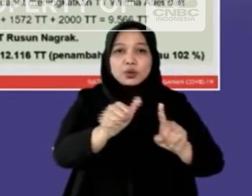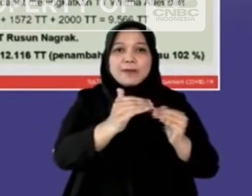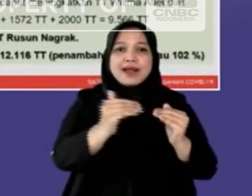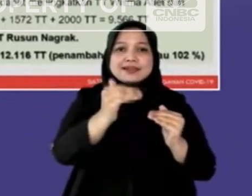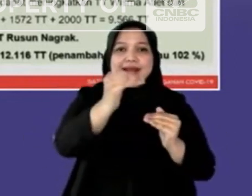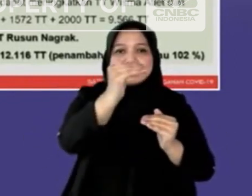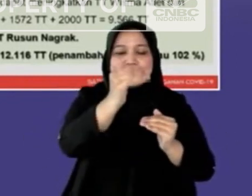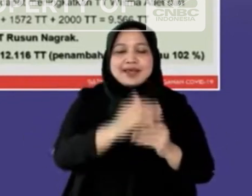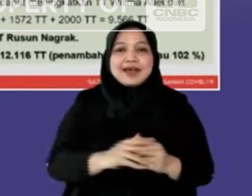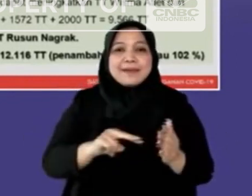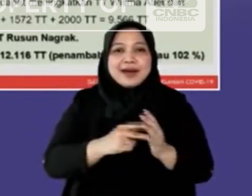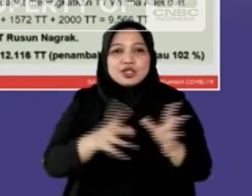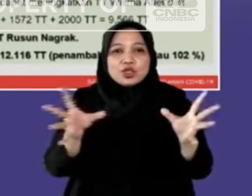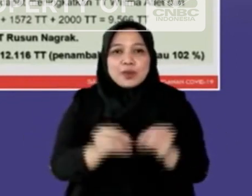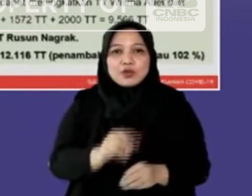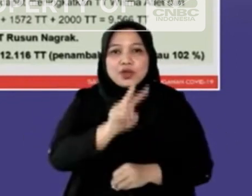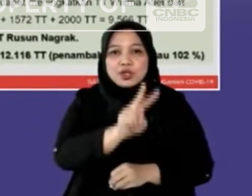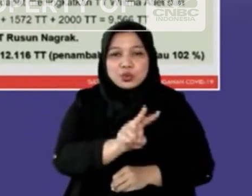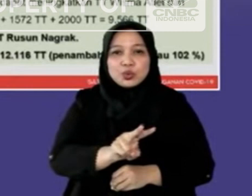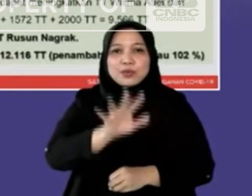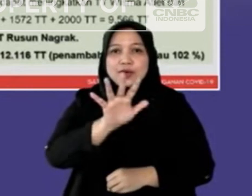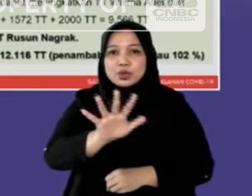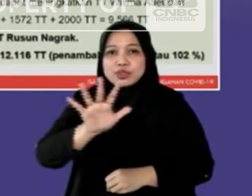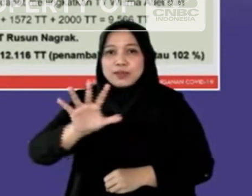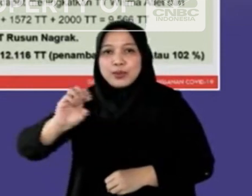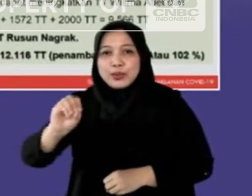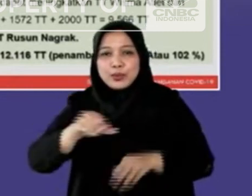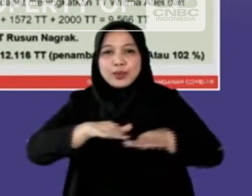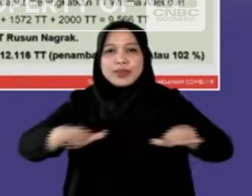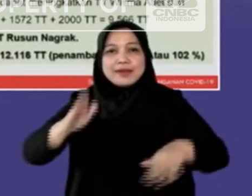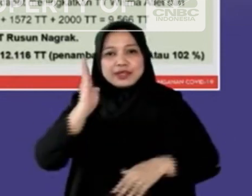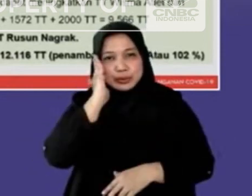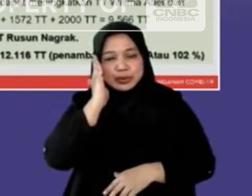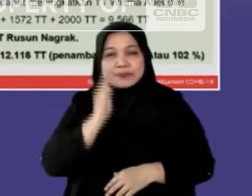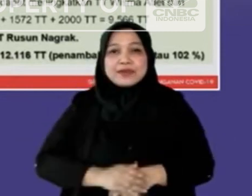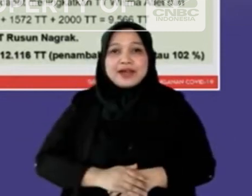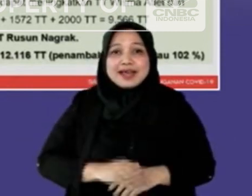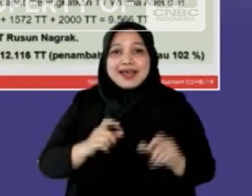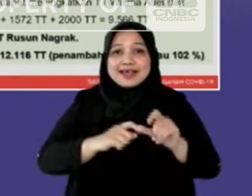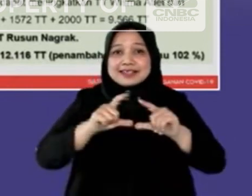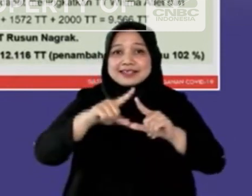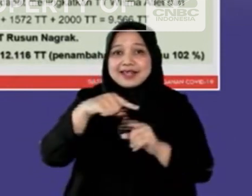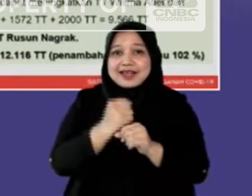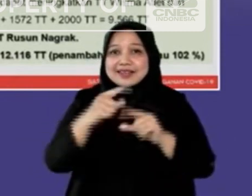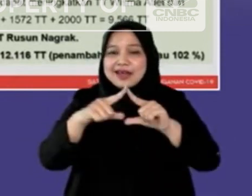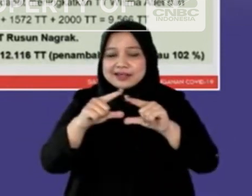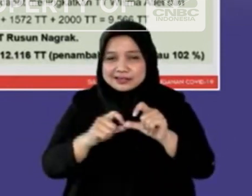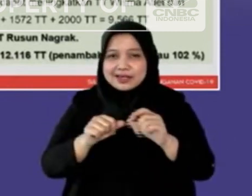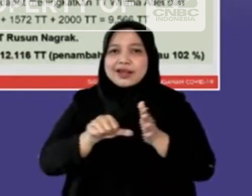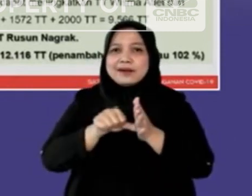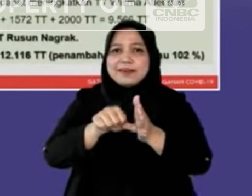menambah 2550 tempat tidur Satgas melalui BNPB akan membantu mengisi